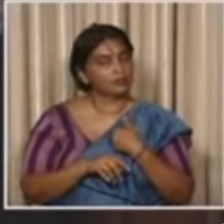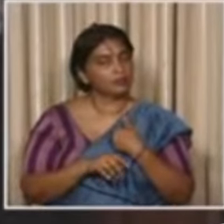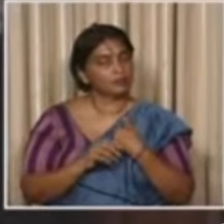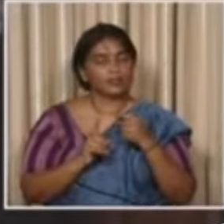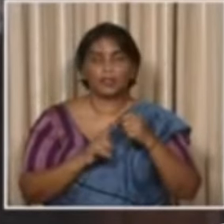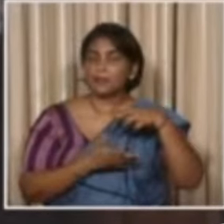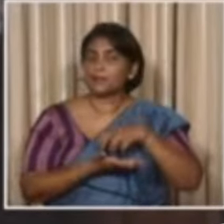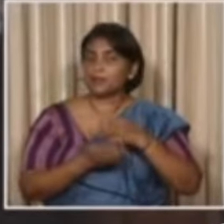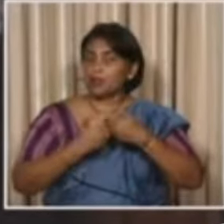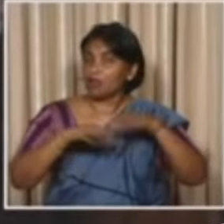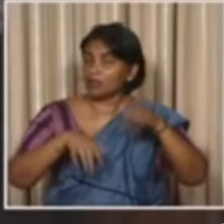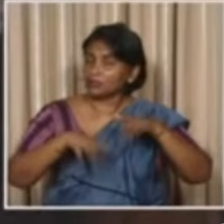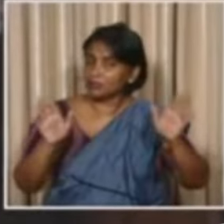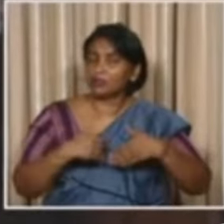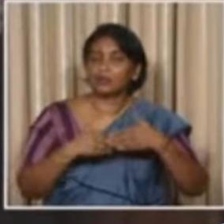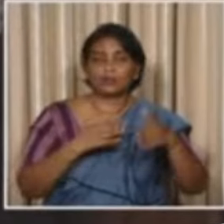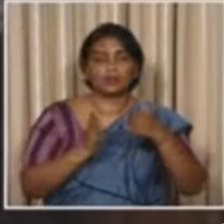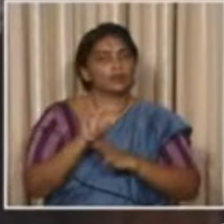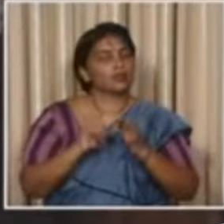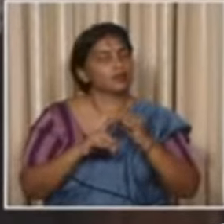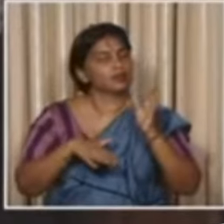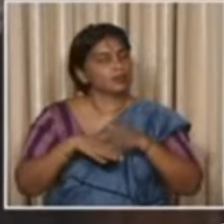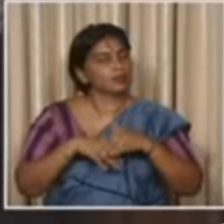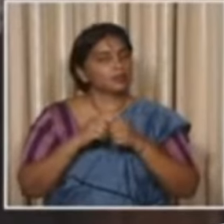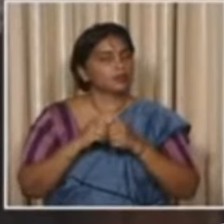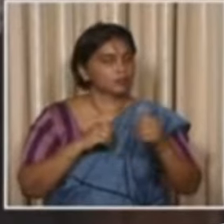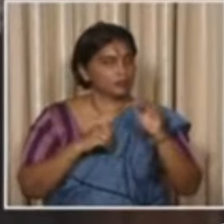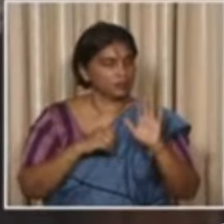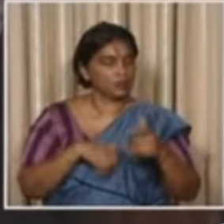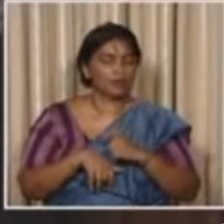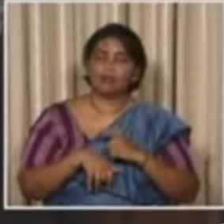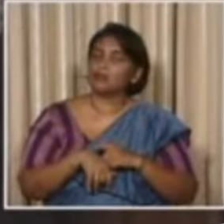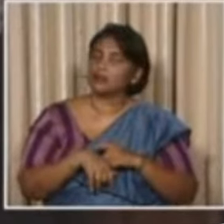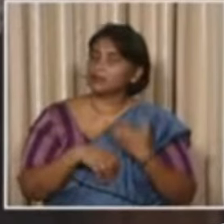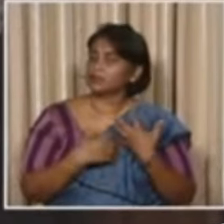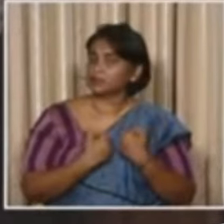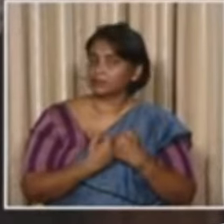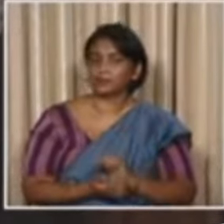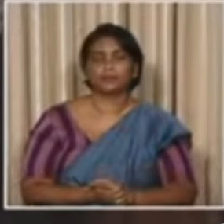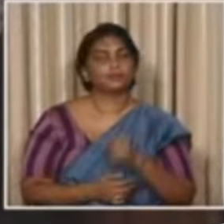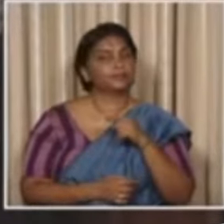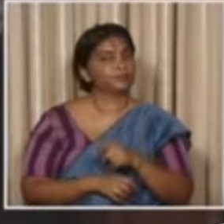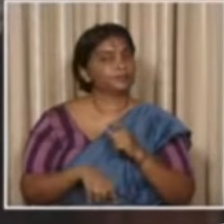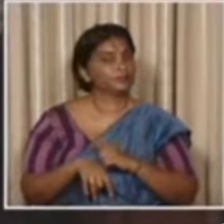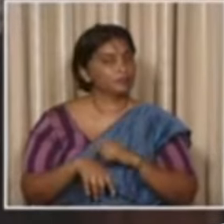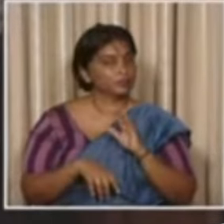පළාත් සභාව විසිරුණු තුරුම එහි මන්ත්‍රීවරයෙකු ලෙස කටයුතු කිරීමට අවස්ථාව ලැබුණා. මේ